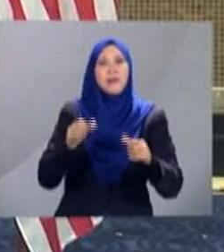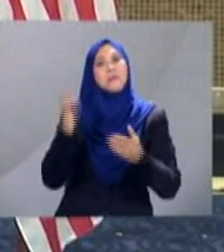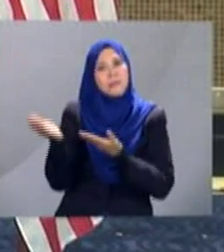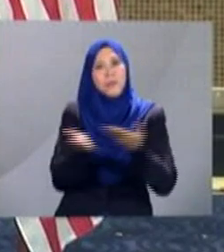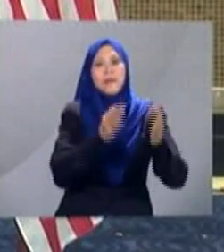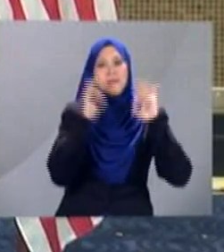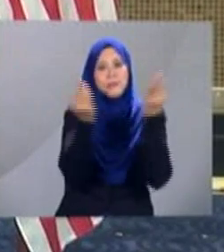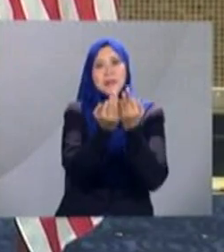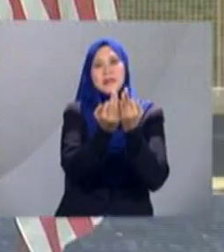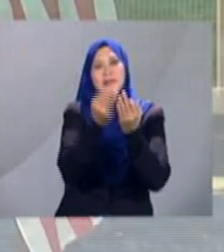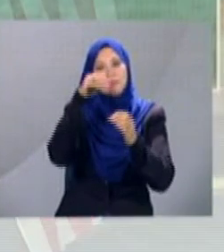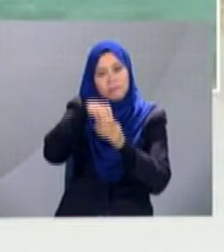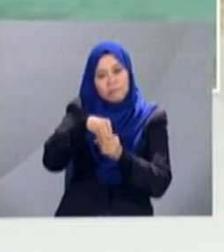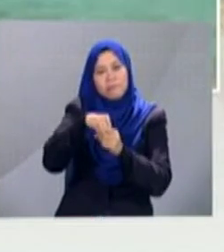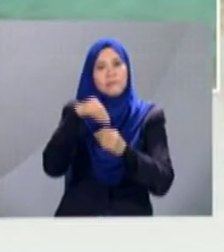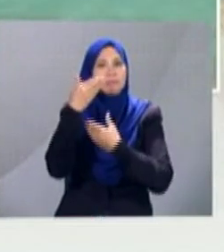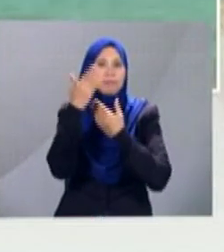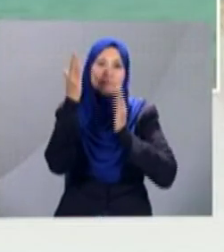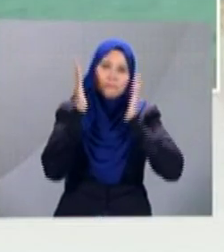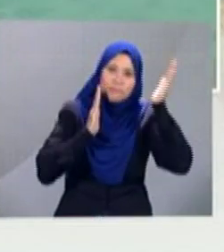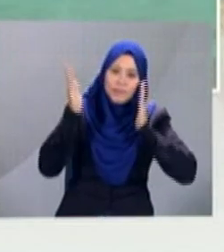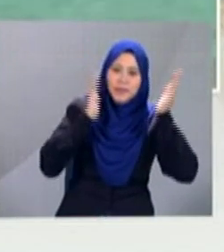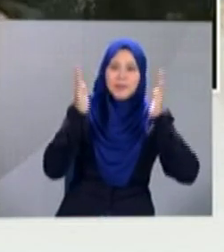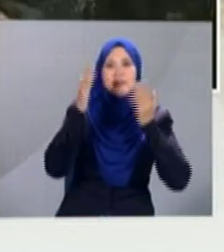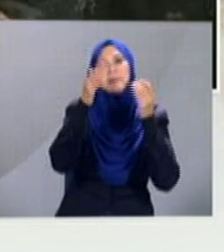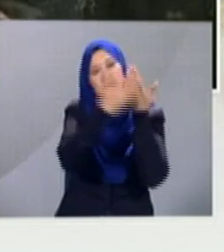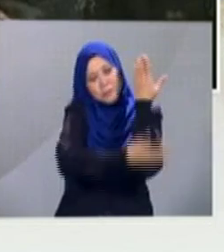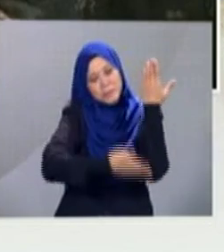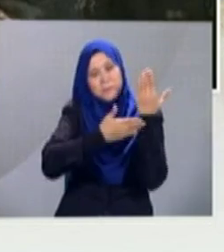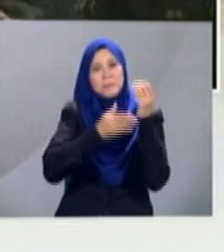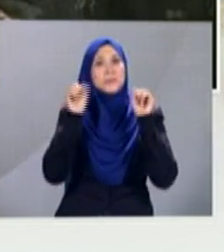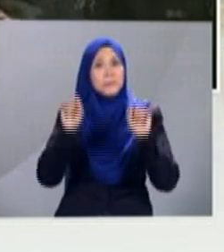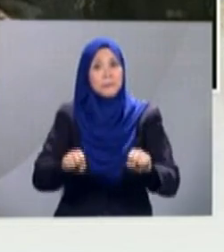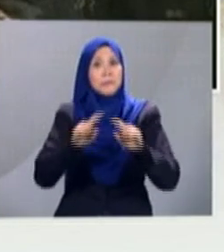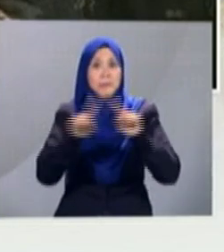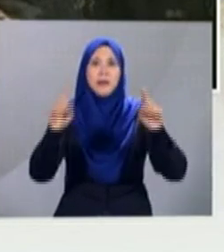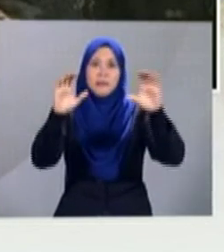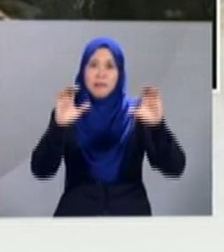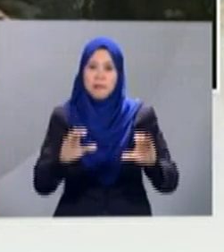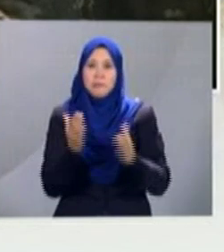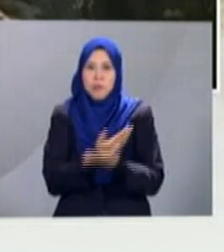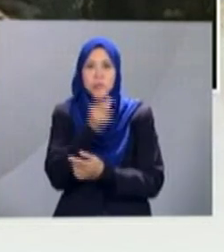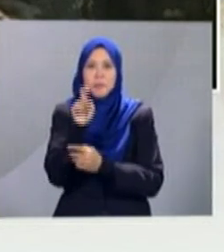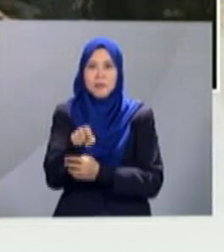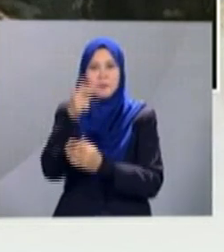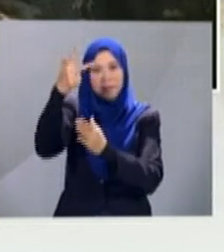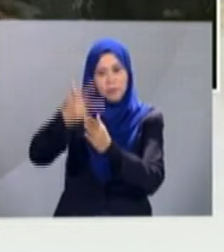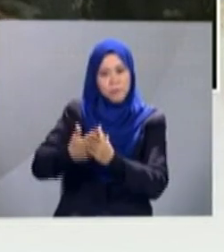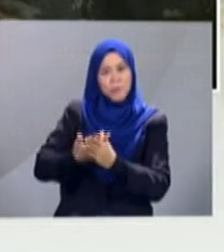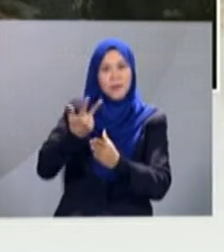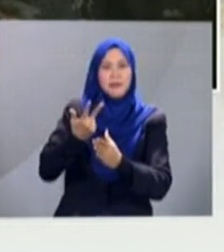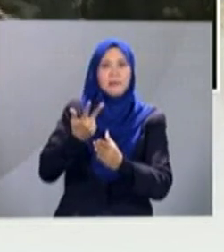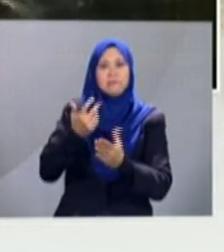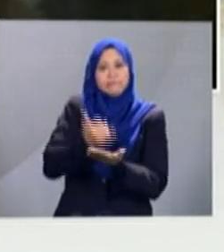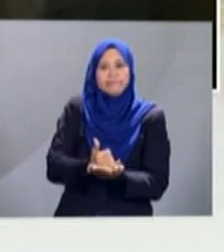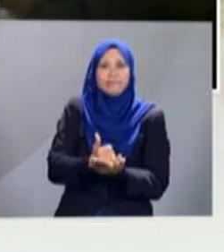melancong di dalam negeri dengan mengamalkan kebiasaan baru ataupun new normal setelah hampir 3 bulan tidak